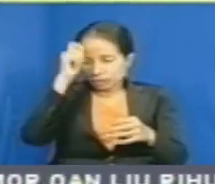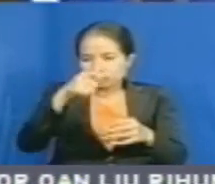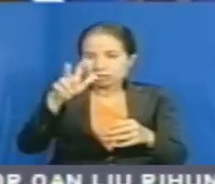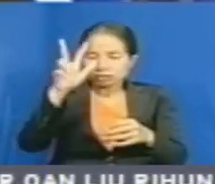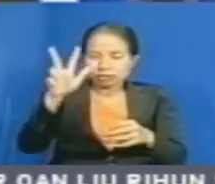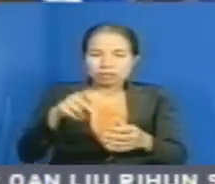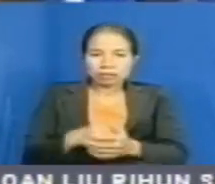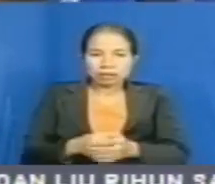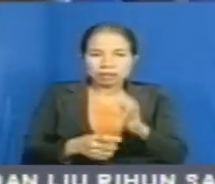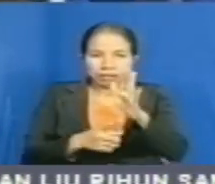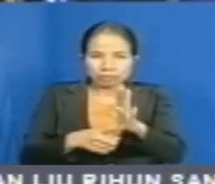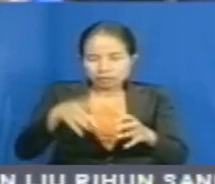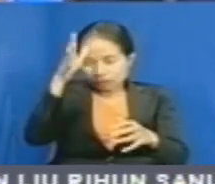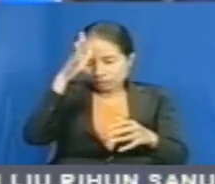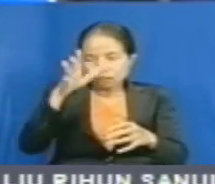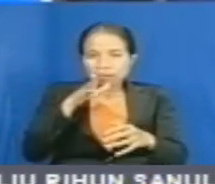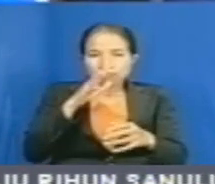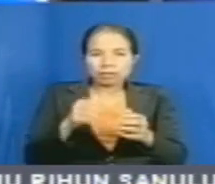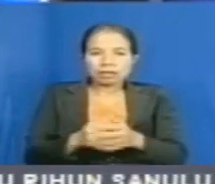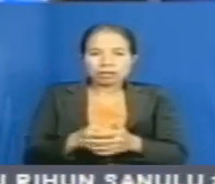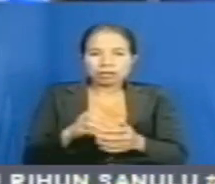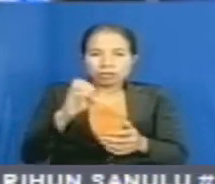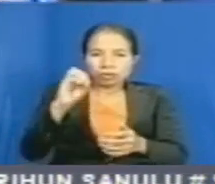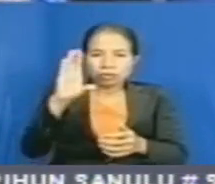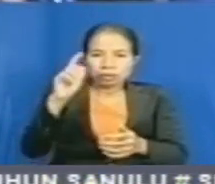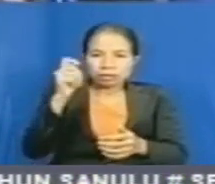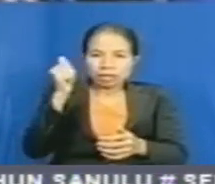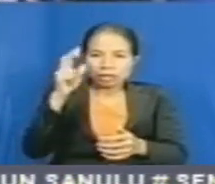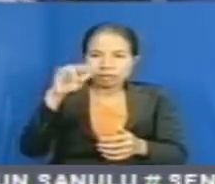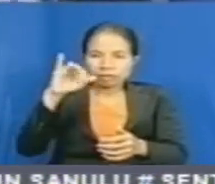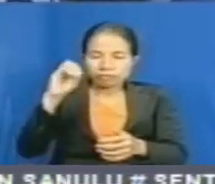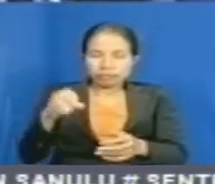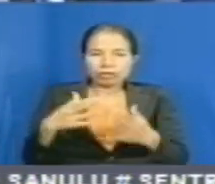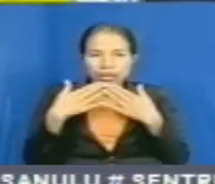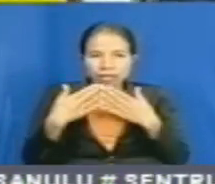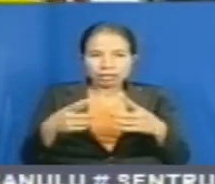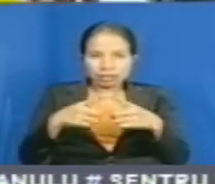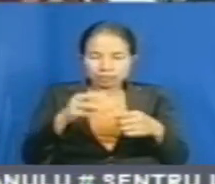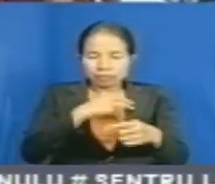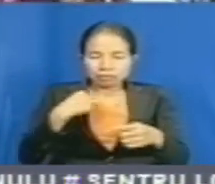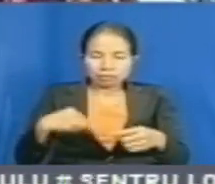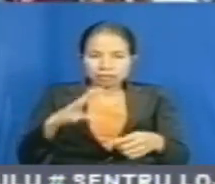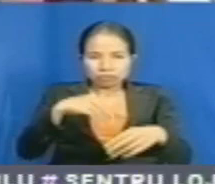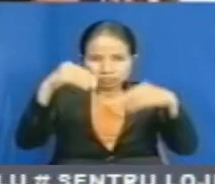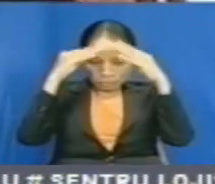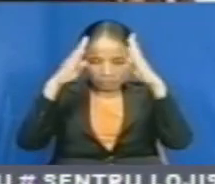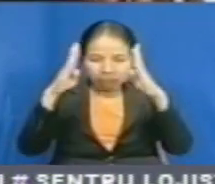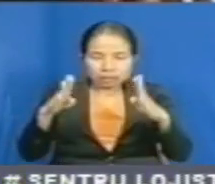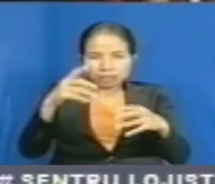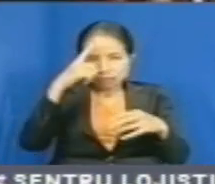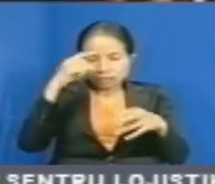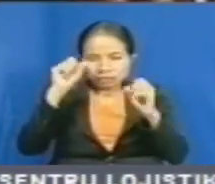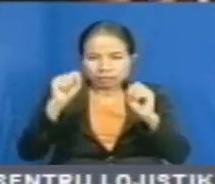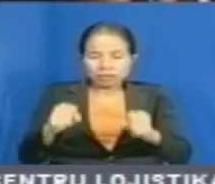ana. Representante inang amang Octavio de Souza Belo agradece bah madre no manorin na ansira. Tamba